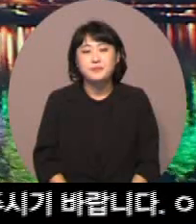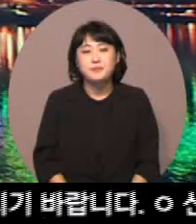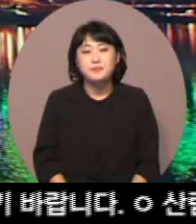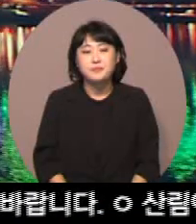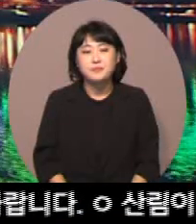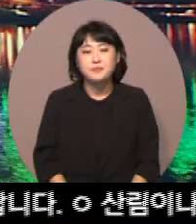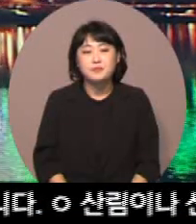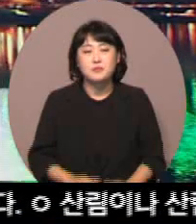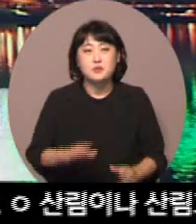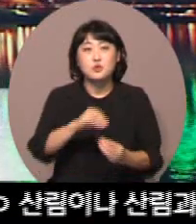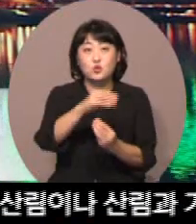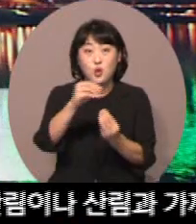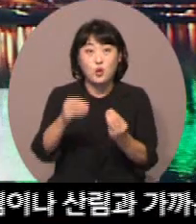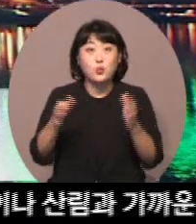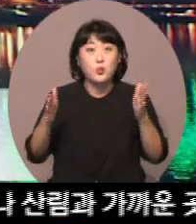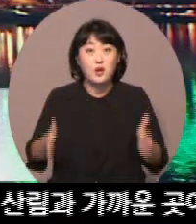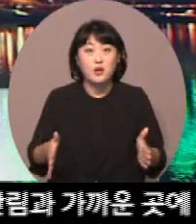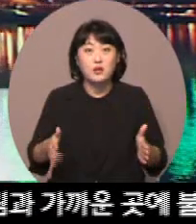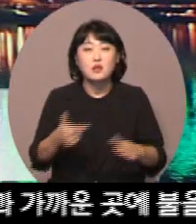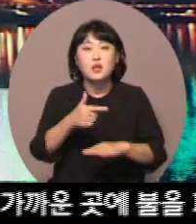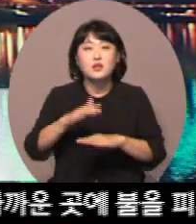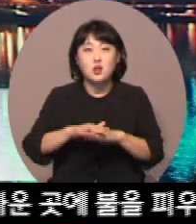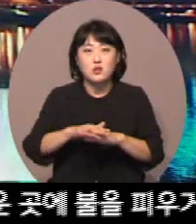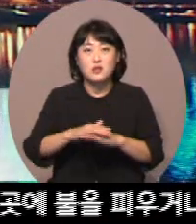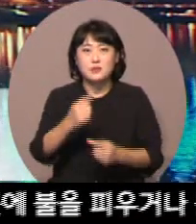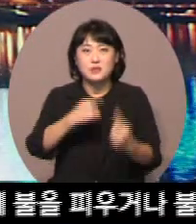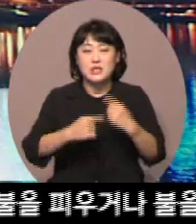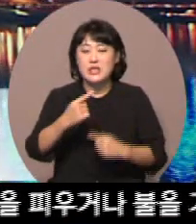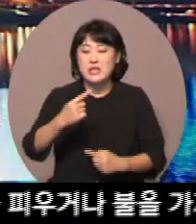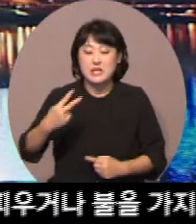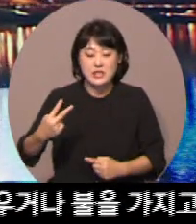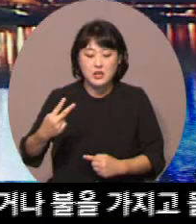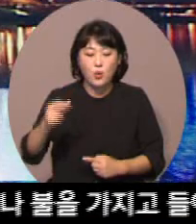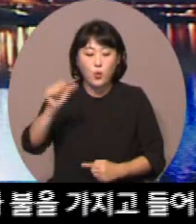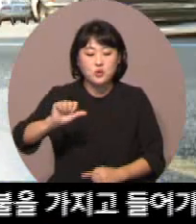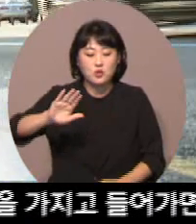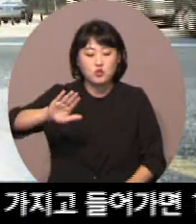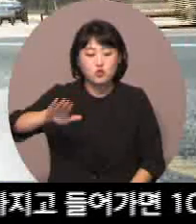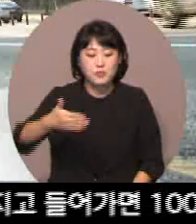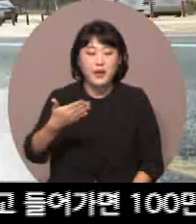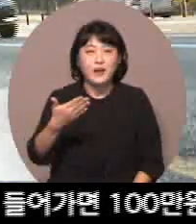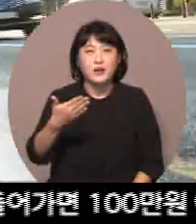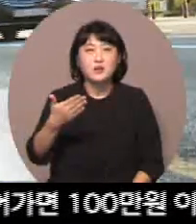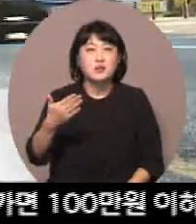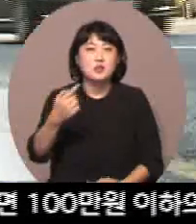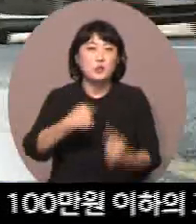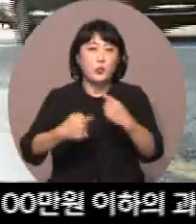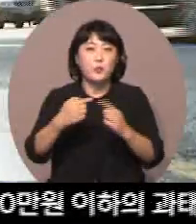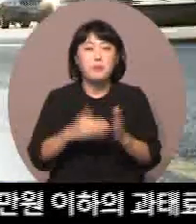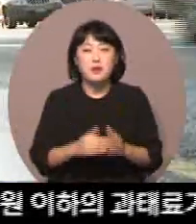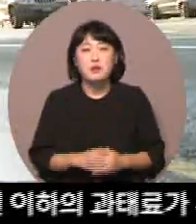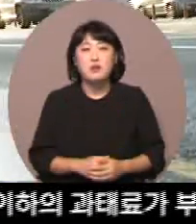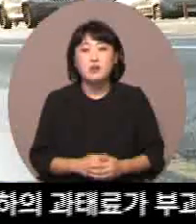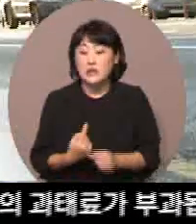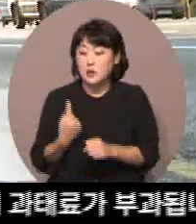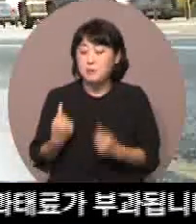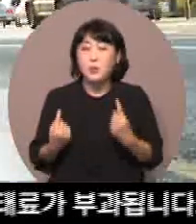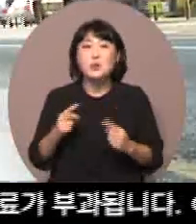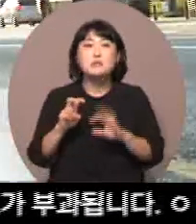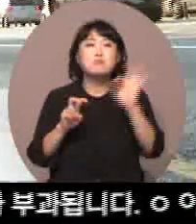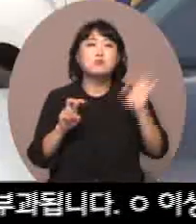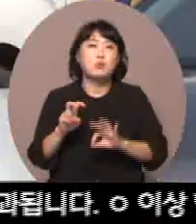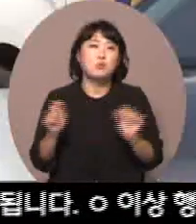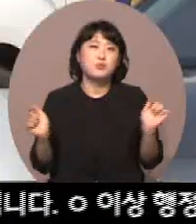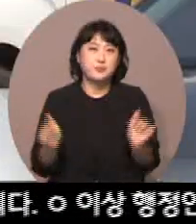이번 추석 연휴 동안 대전에서 접수된 112 신고는 5,900 여건으로 지난해와 비교해 20%